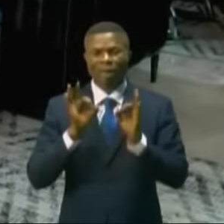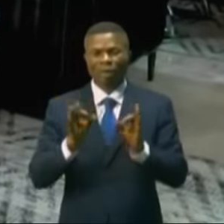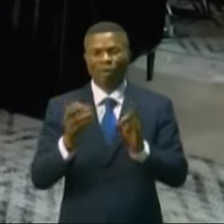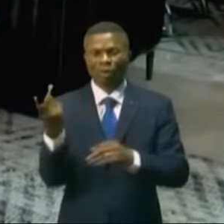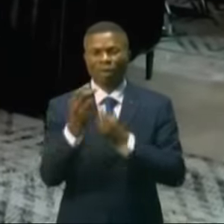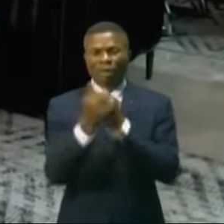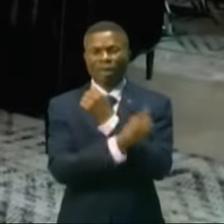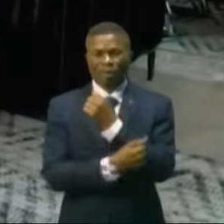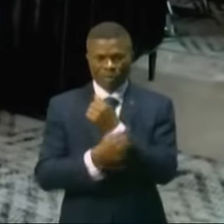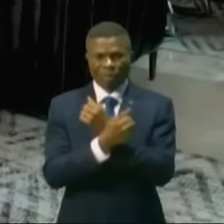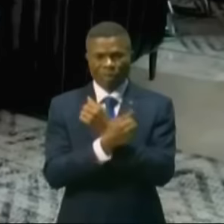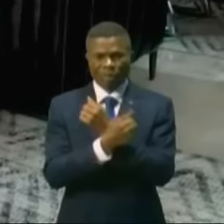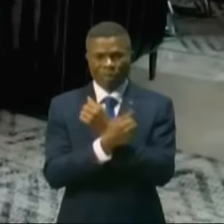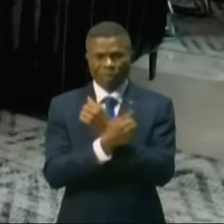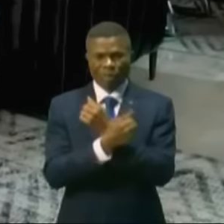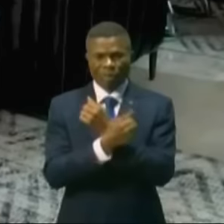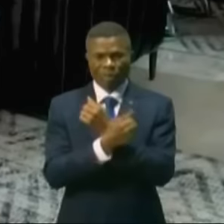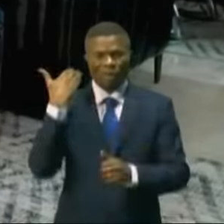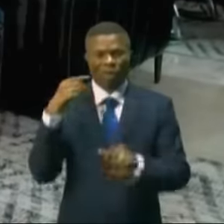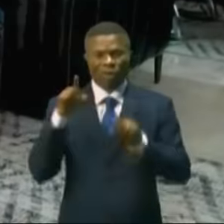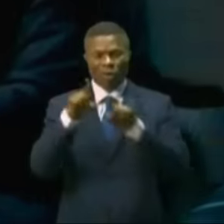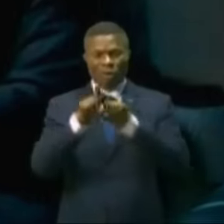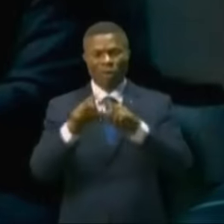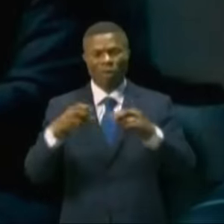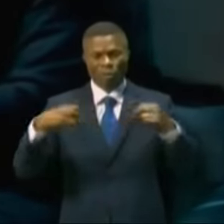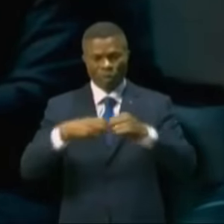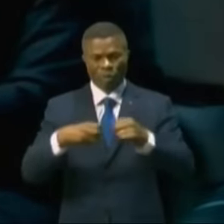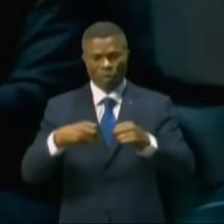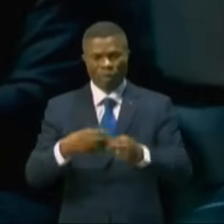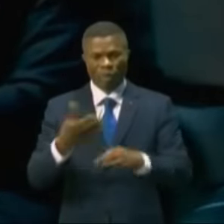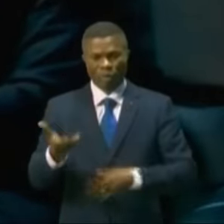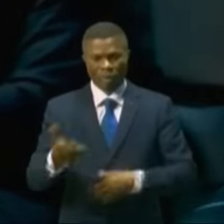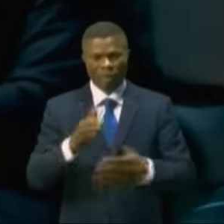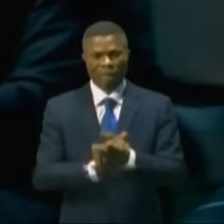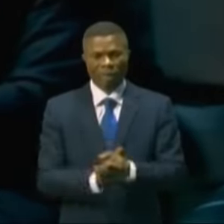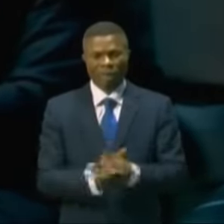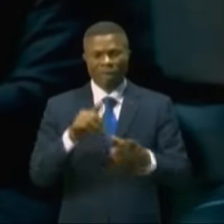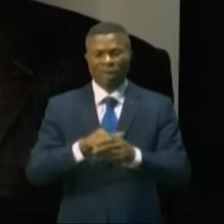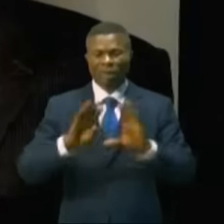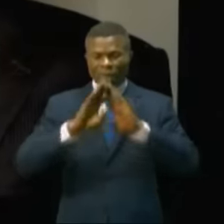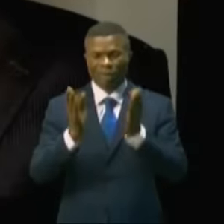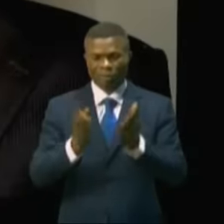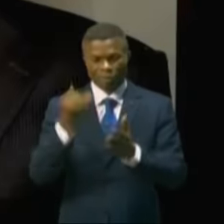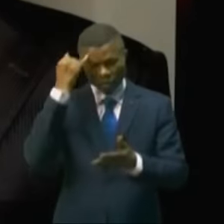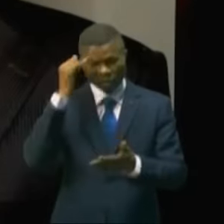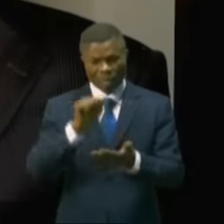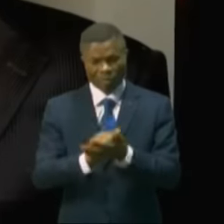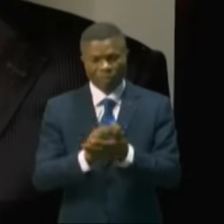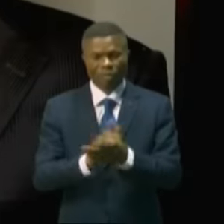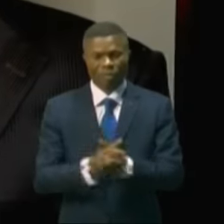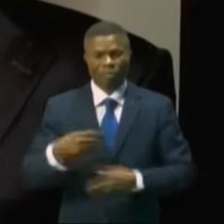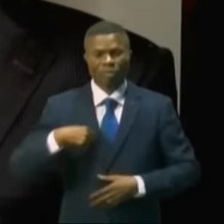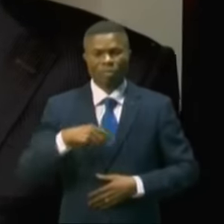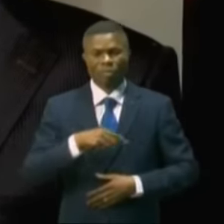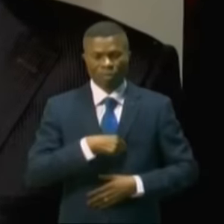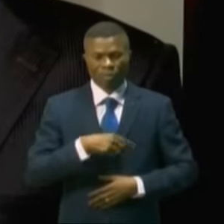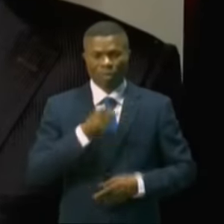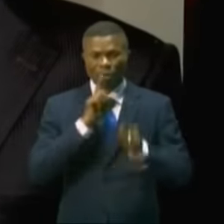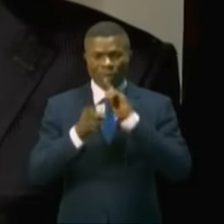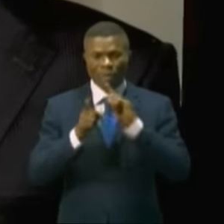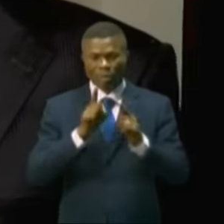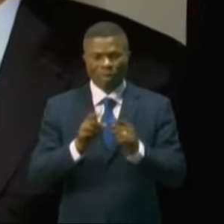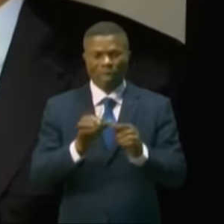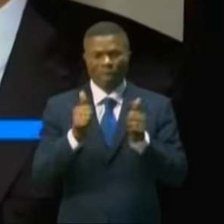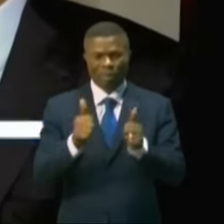pays dans les domaines et de l'énergie dans son ensemble. Et nous avons eu un entretien